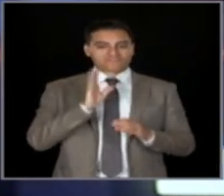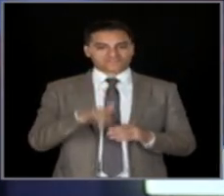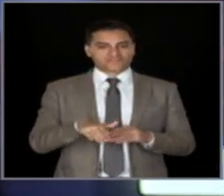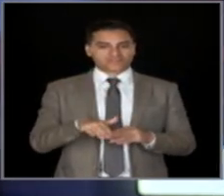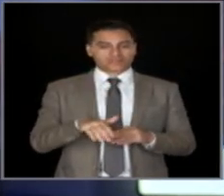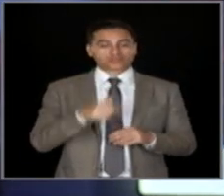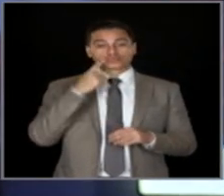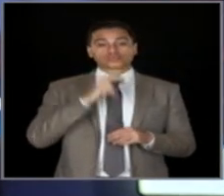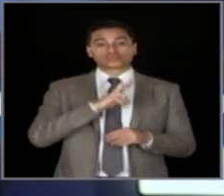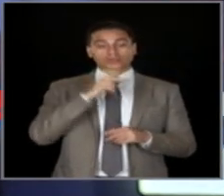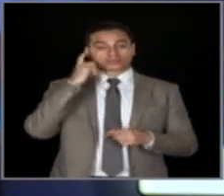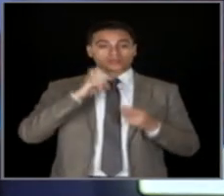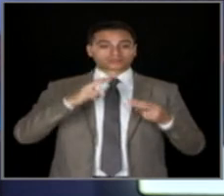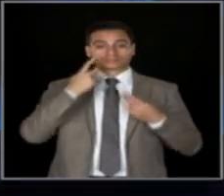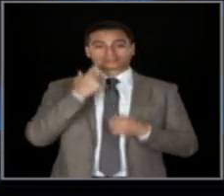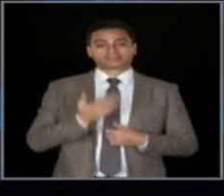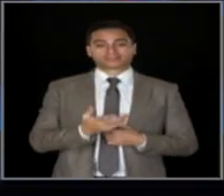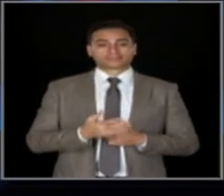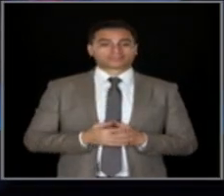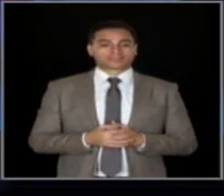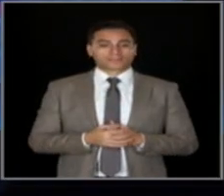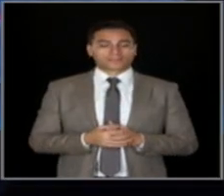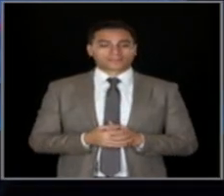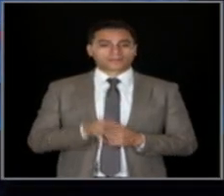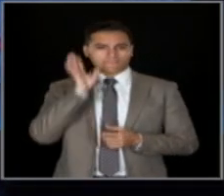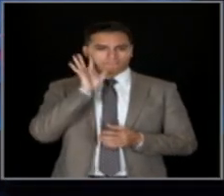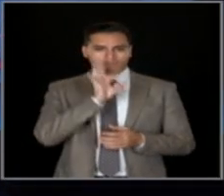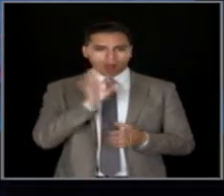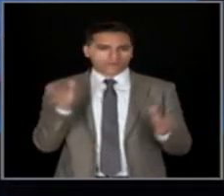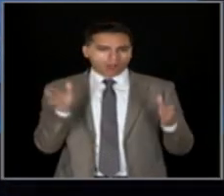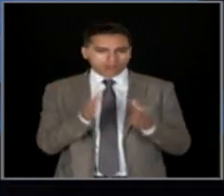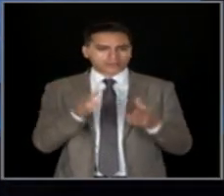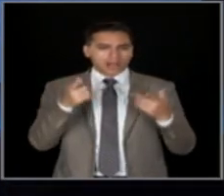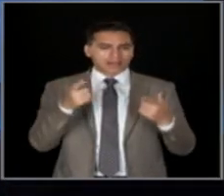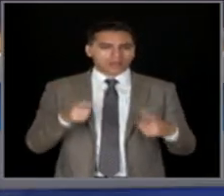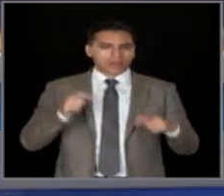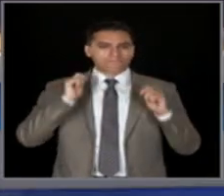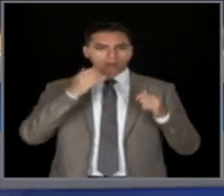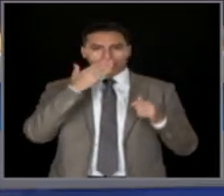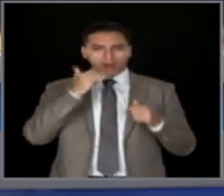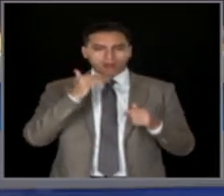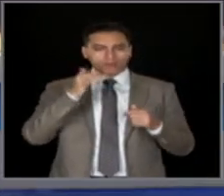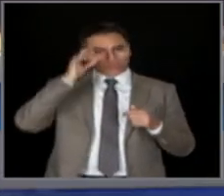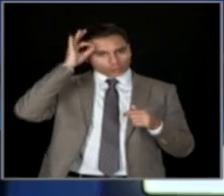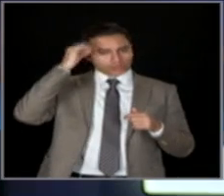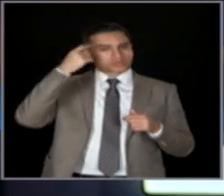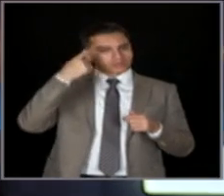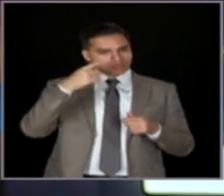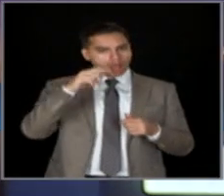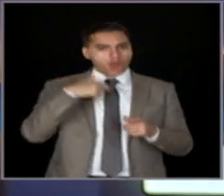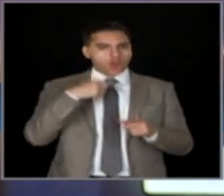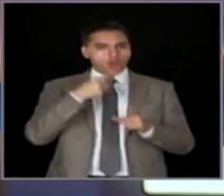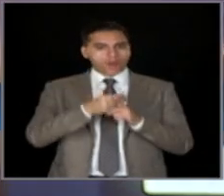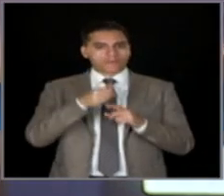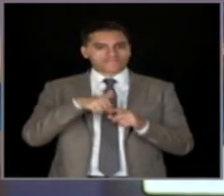تحت الضغط كاونتر. ما هي أصغر دول المغرب العربي من حيث المساحة؟ صح. الحب في المنفى،